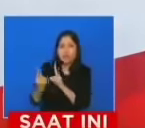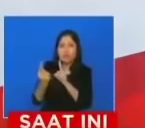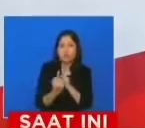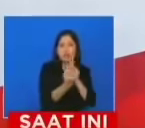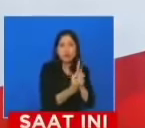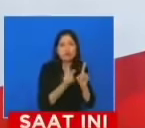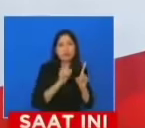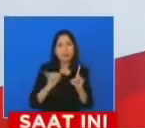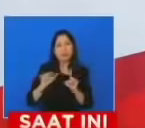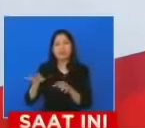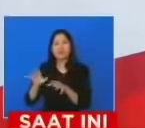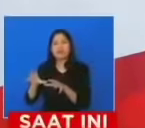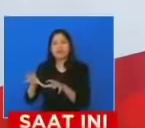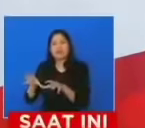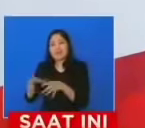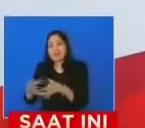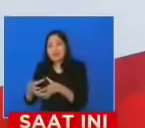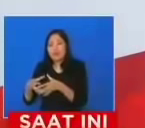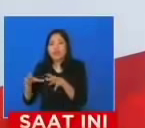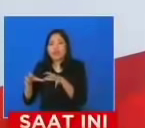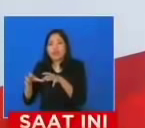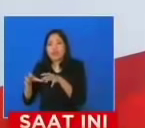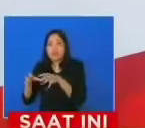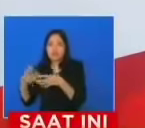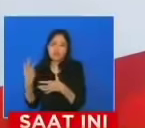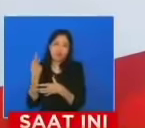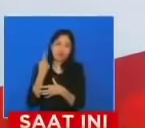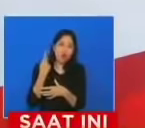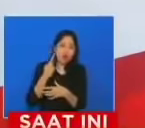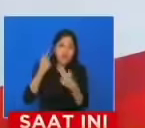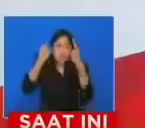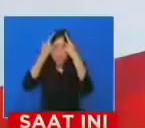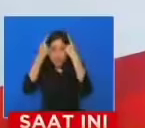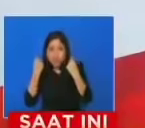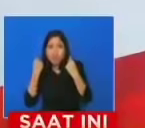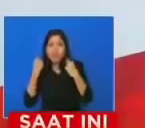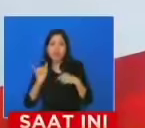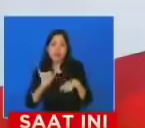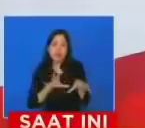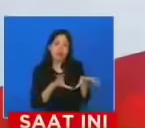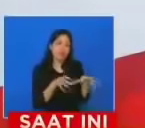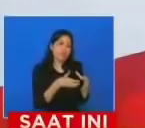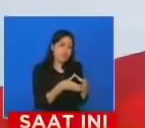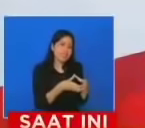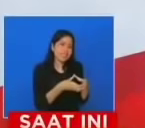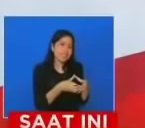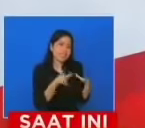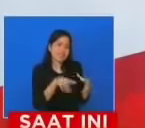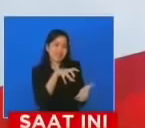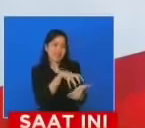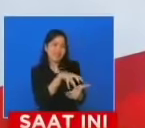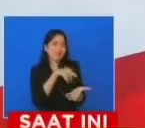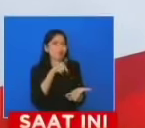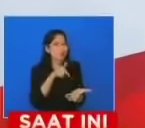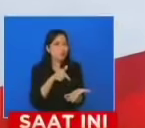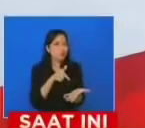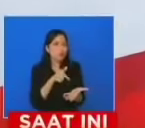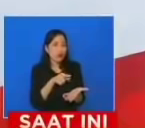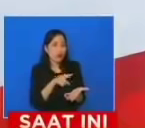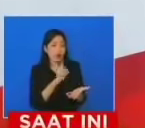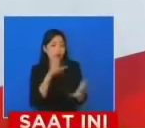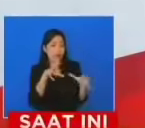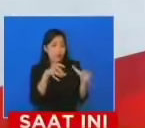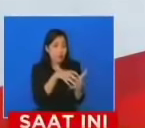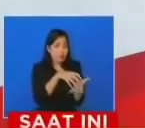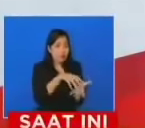pada tenaga kesehatan dan pada komunitas di mana di daerah tersebut